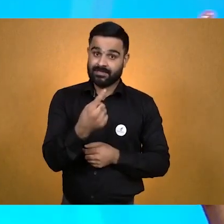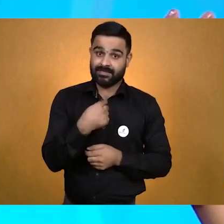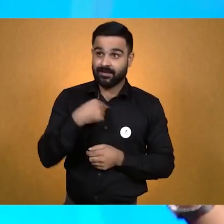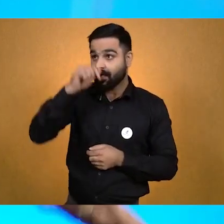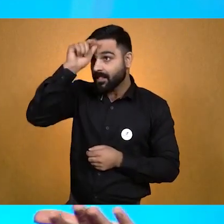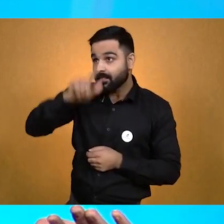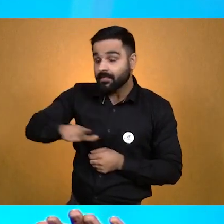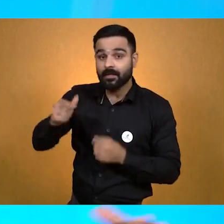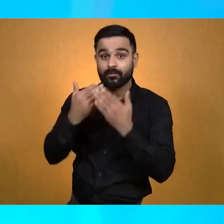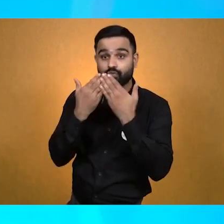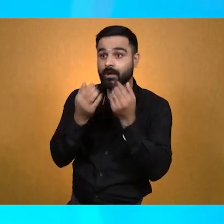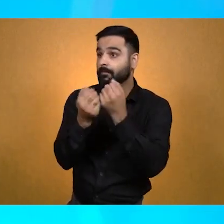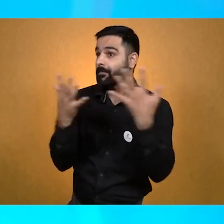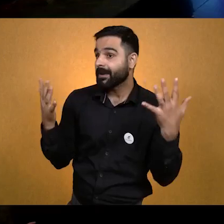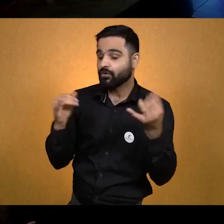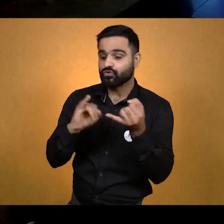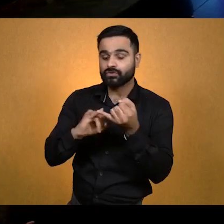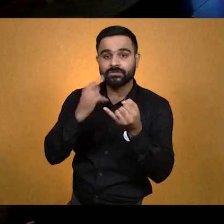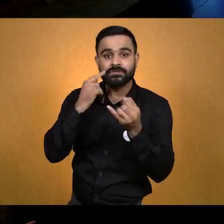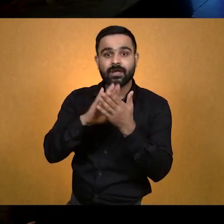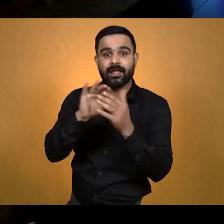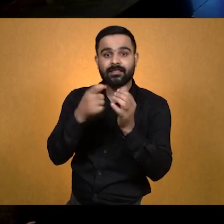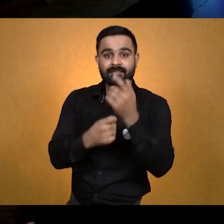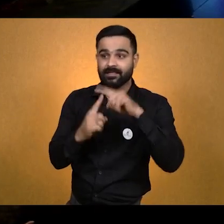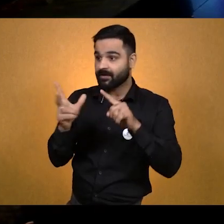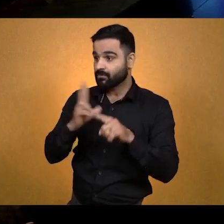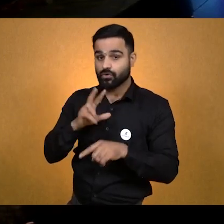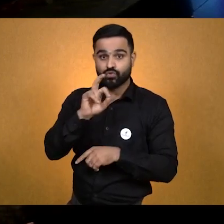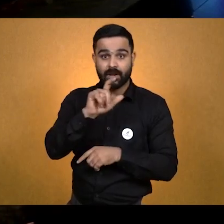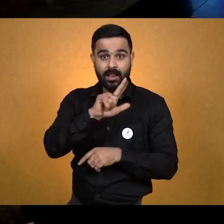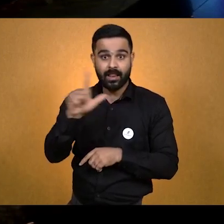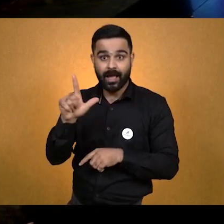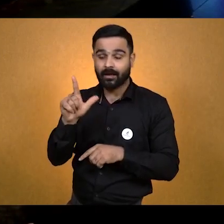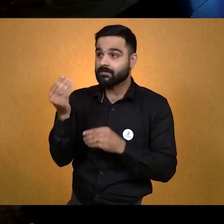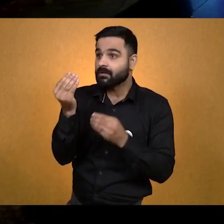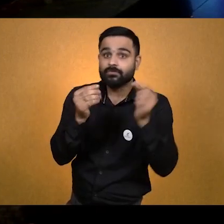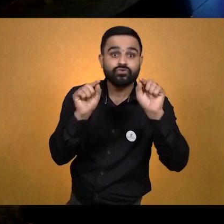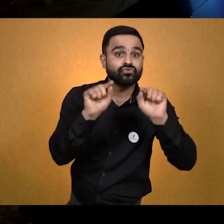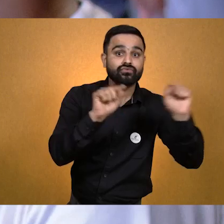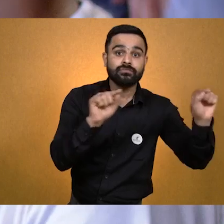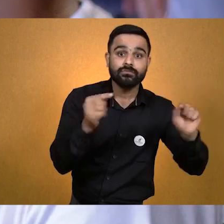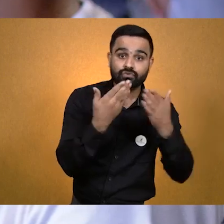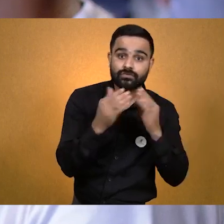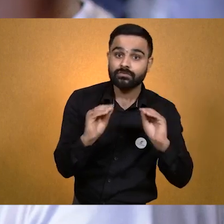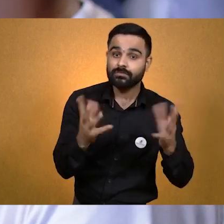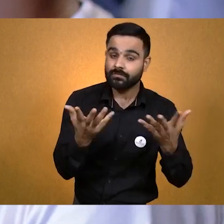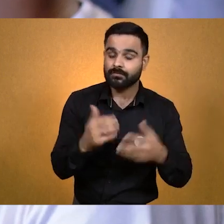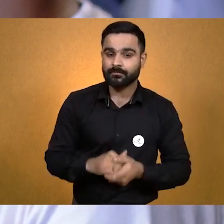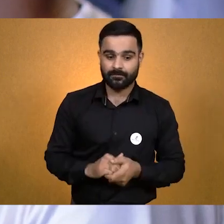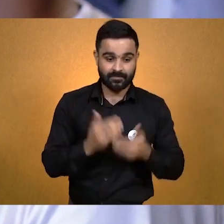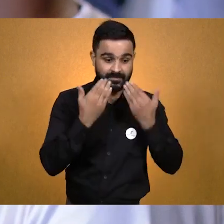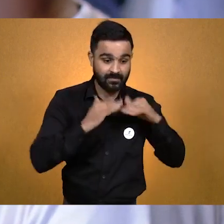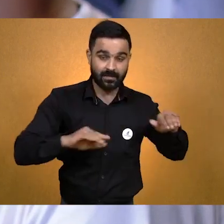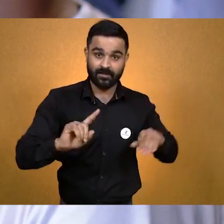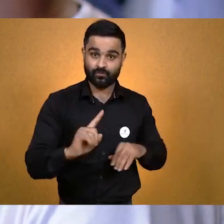हमारे देश के तमाम स्कूल जो हैं, सिद्धार्थ बता रहे थे 20 लाख स्कूल्स हैं, उसमें भी कुछ ये शुरुआत हो सकती है। जी, ऐसे बच्चों के